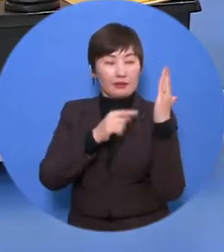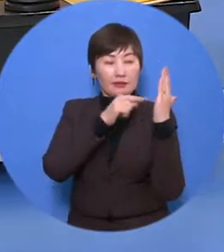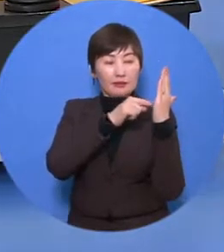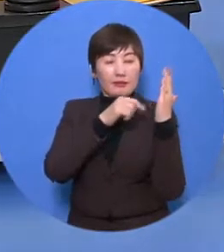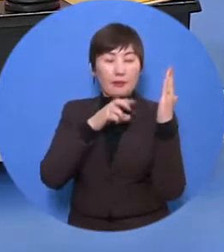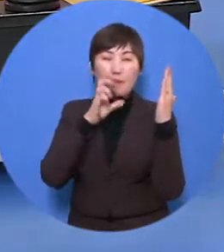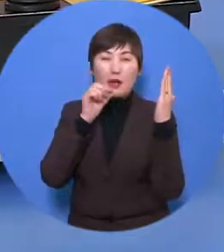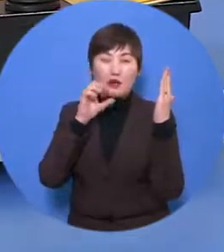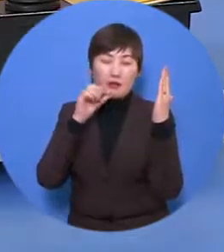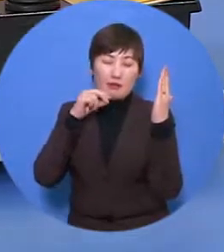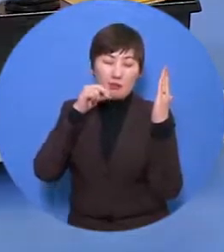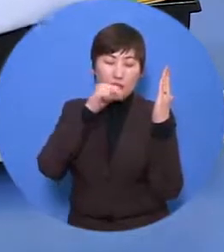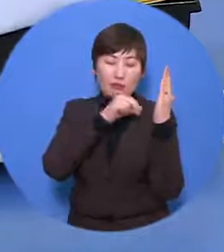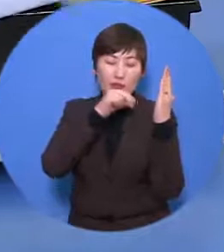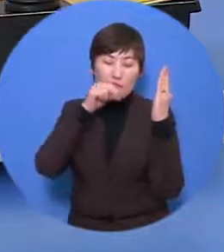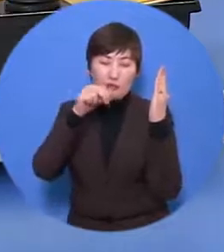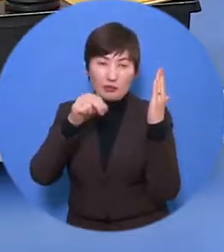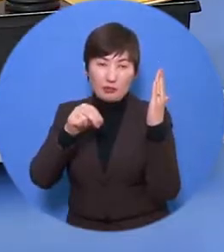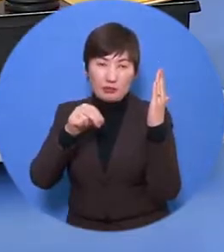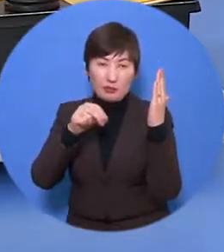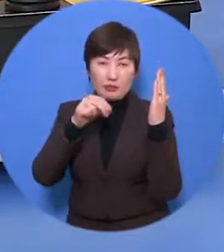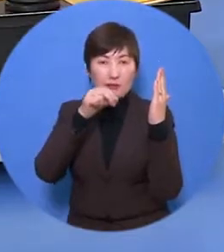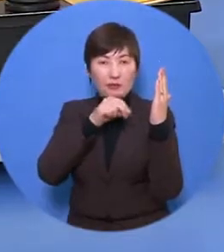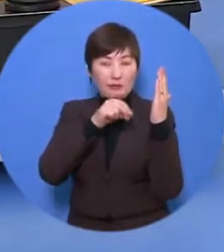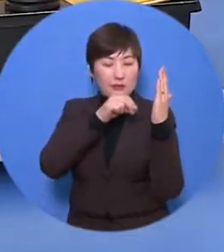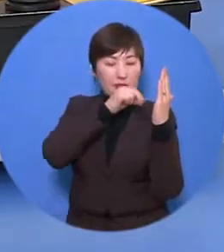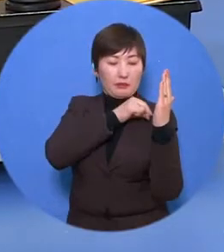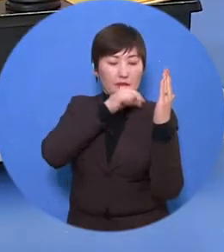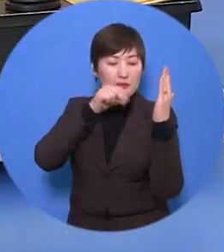За бэрсийг бүгдээрээ баруун захад нүүлгэж тавья.